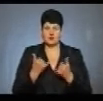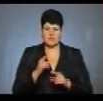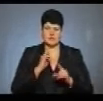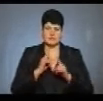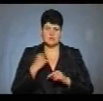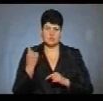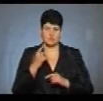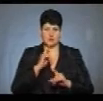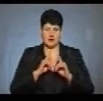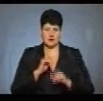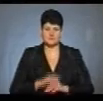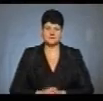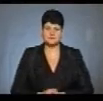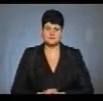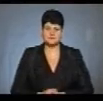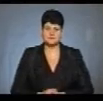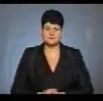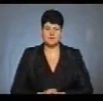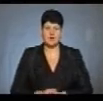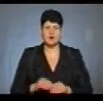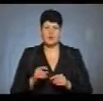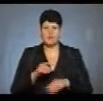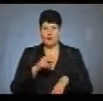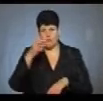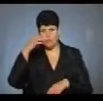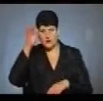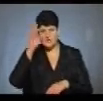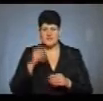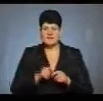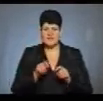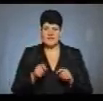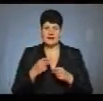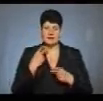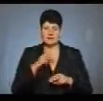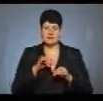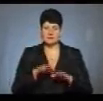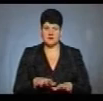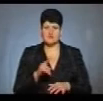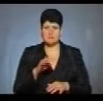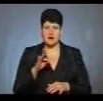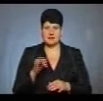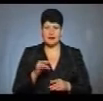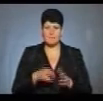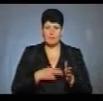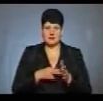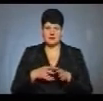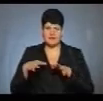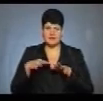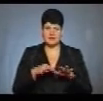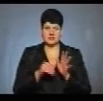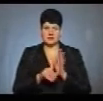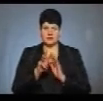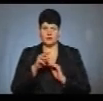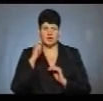облради. Поліції відкрили кримінальне провадження через аварію на Збарашчині, де потяг наїхав на 63-річну